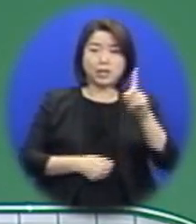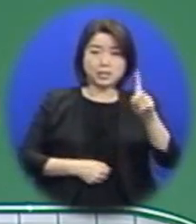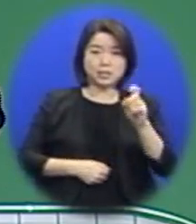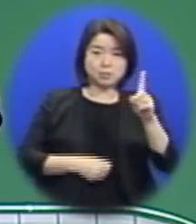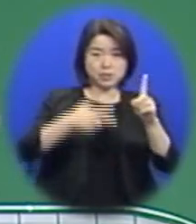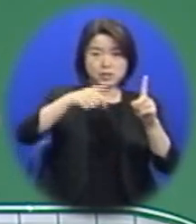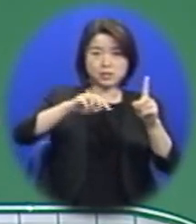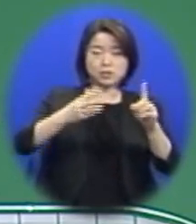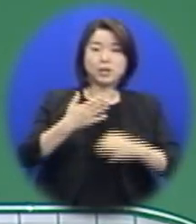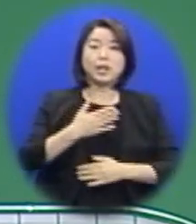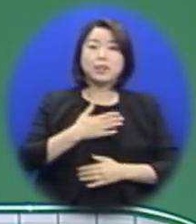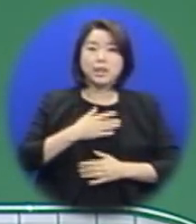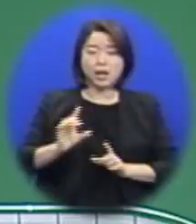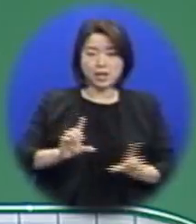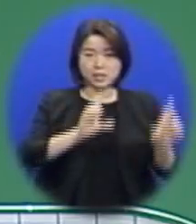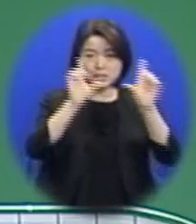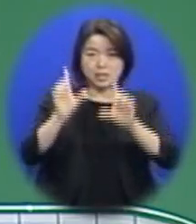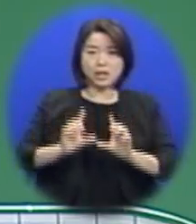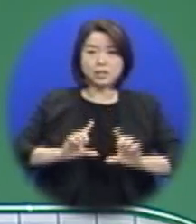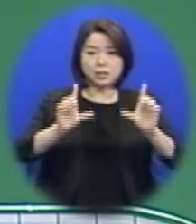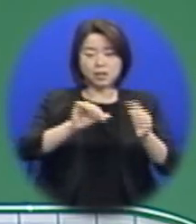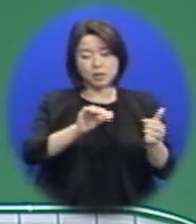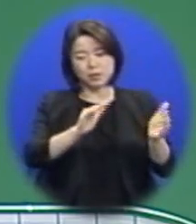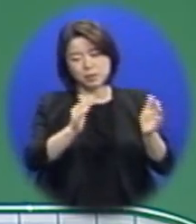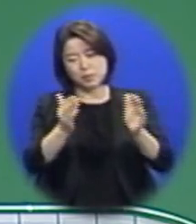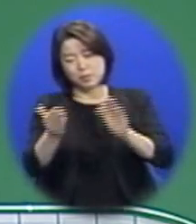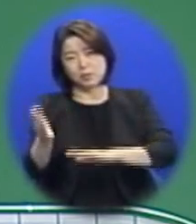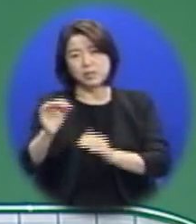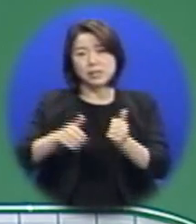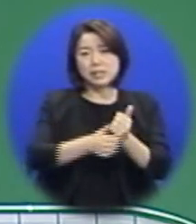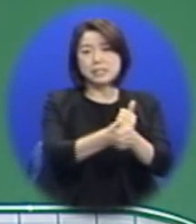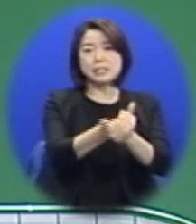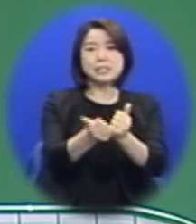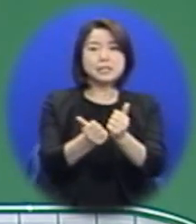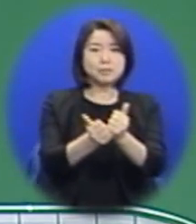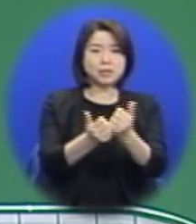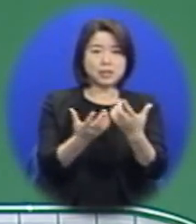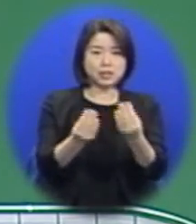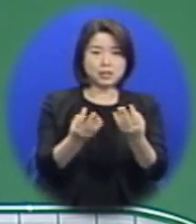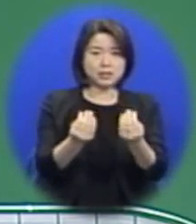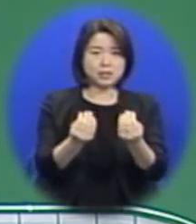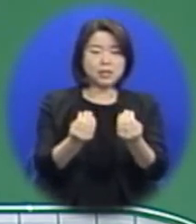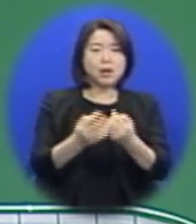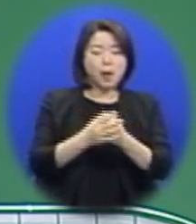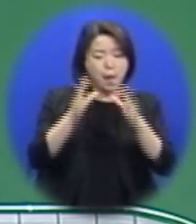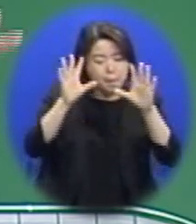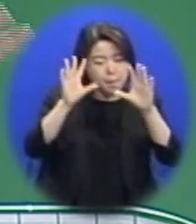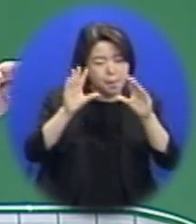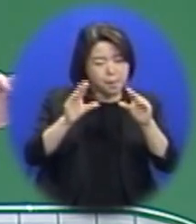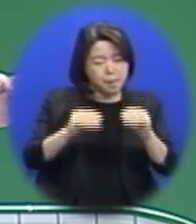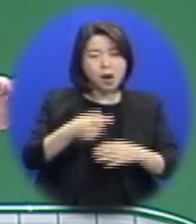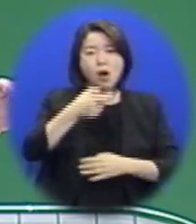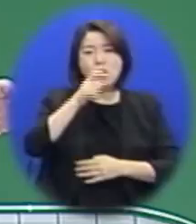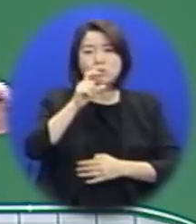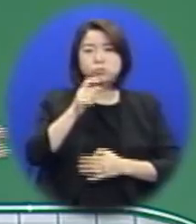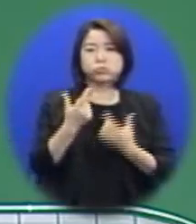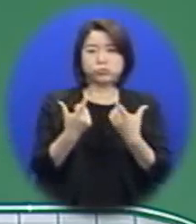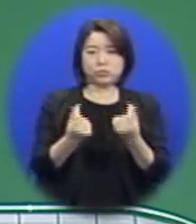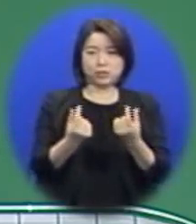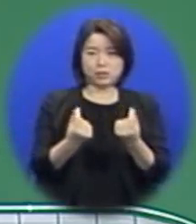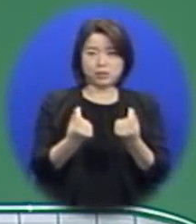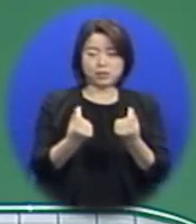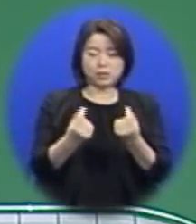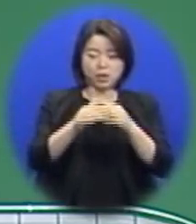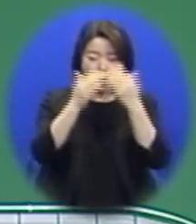11절에 내 사는 날이 기울어지는 그림자 같으며 말라가는 풀과 같습니다. 이런 완전한 절망에 빠져